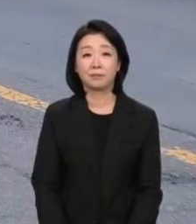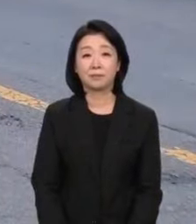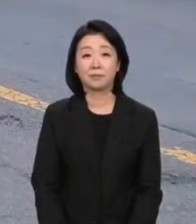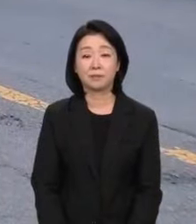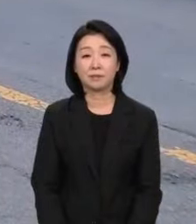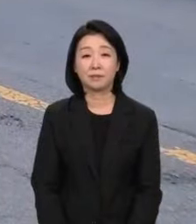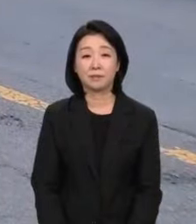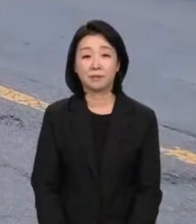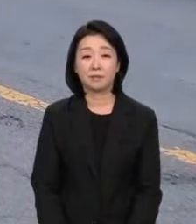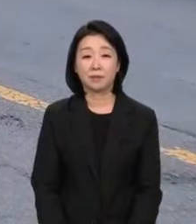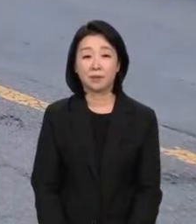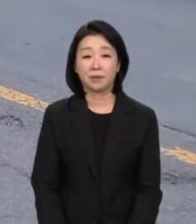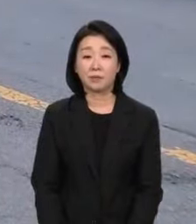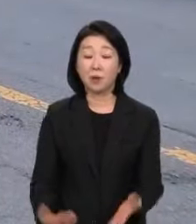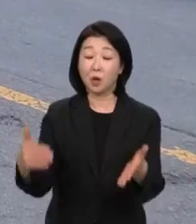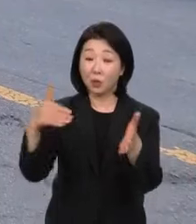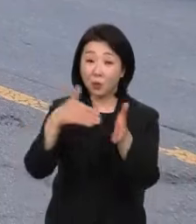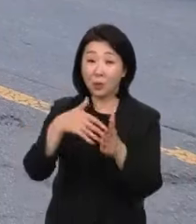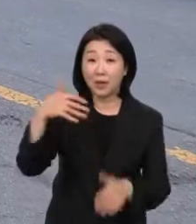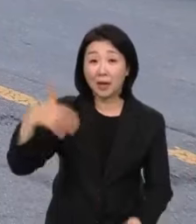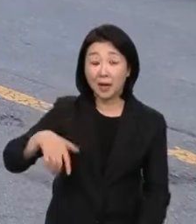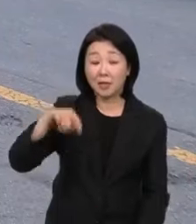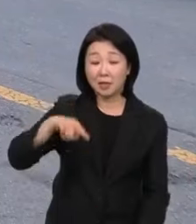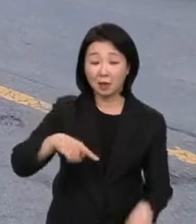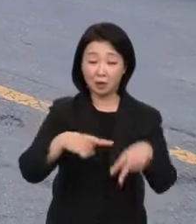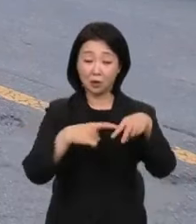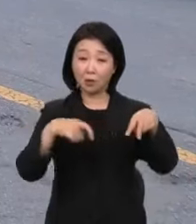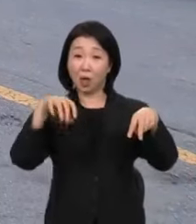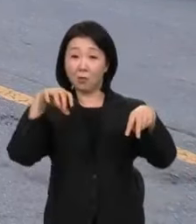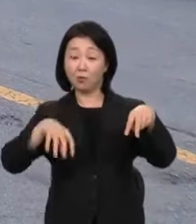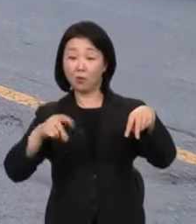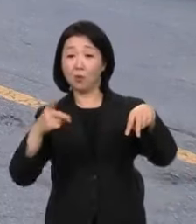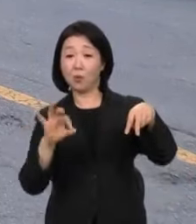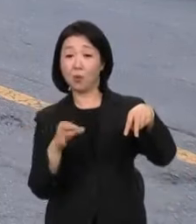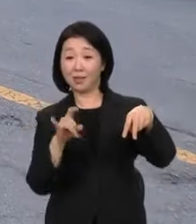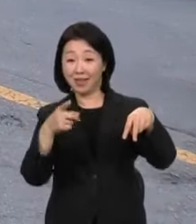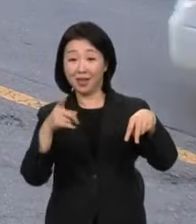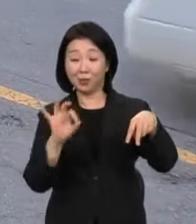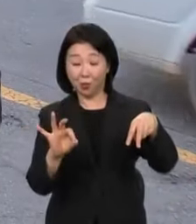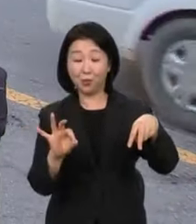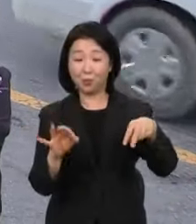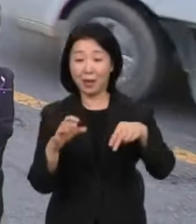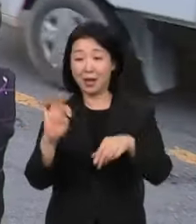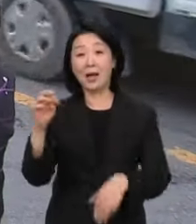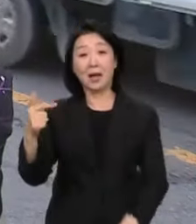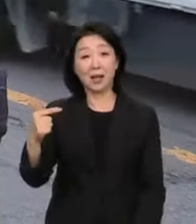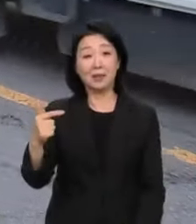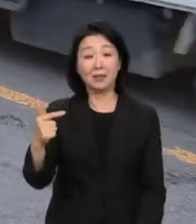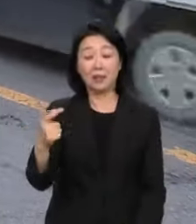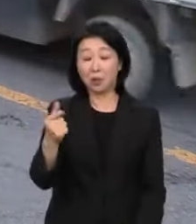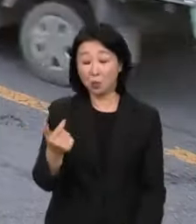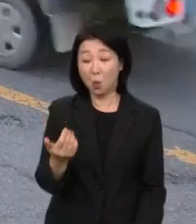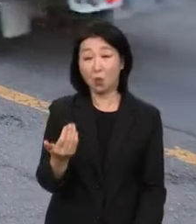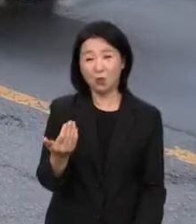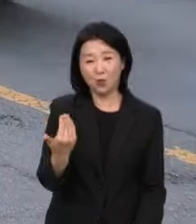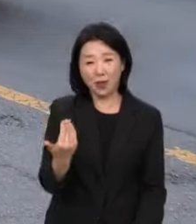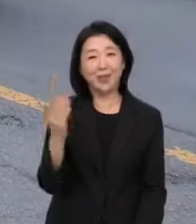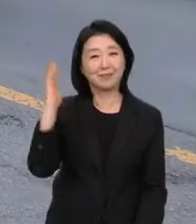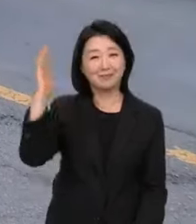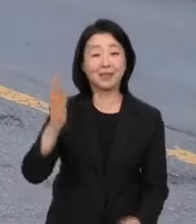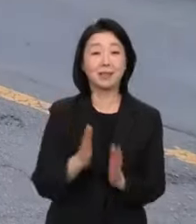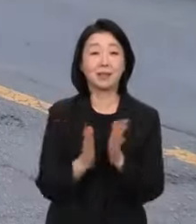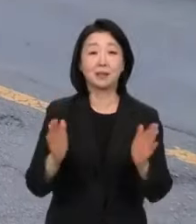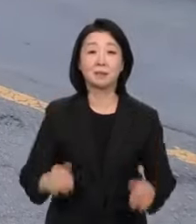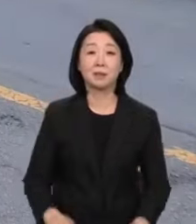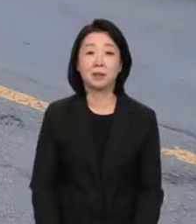네, 아직 도착하지는 않았습니다. 이곳 이 서대문구 홍제동에서 한동훈 위원장은 조금 뒤 유세를 시작합니다.